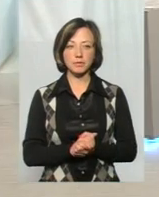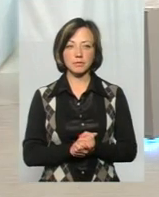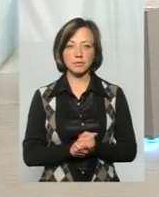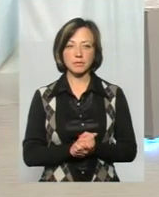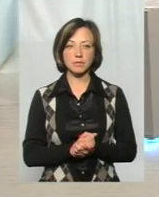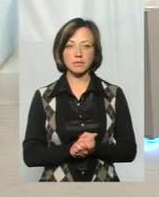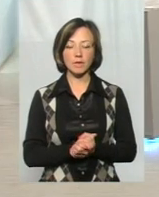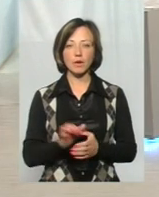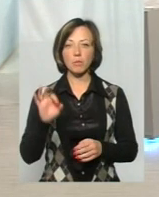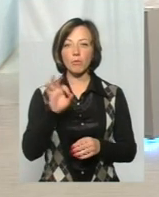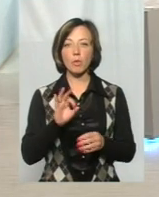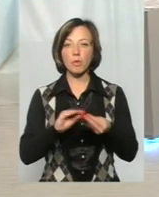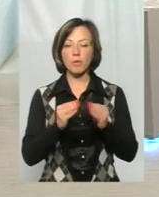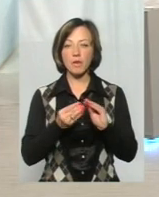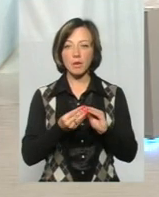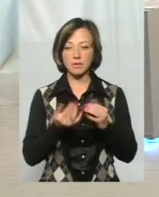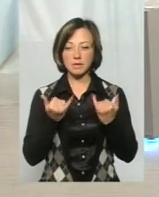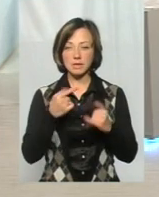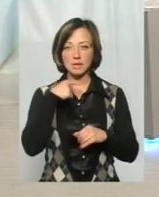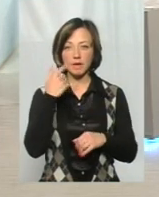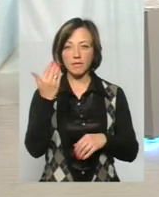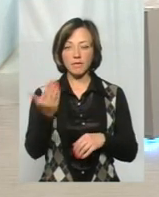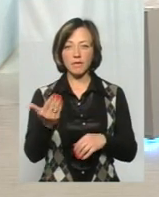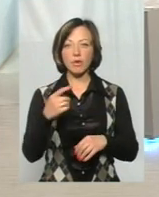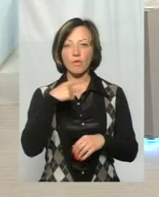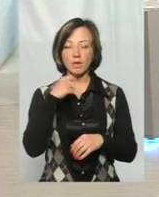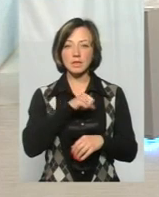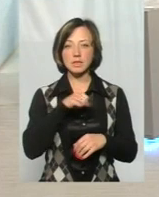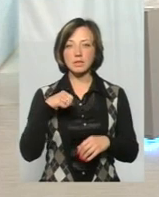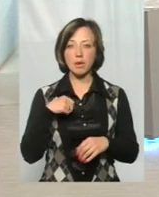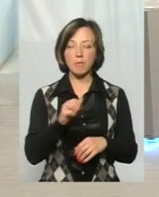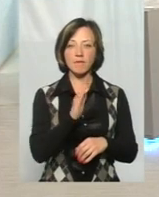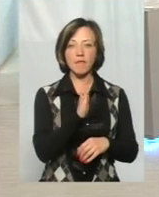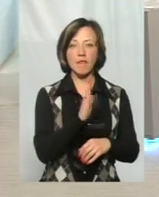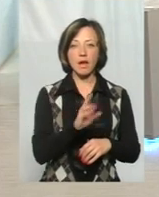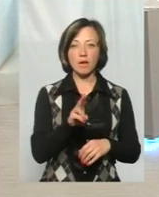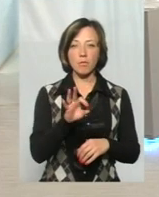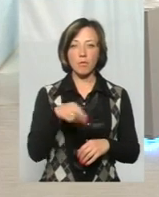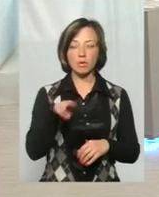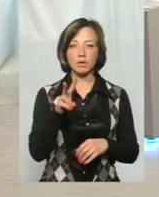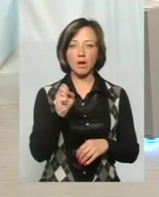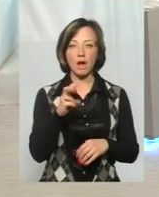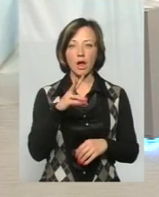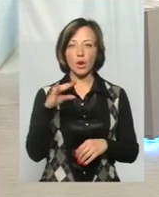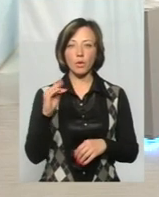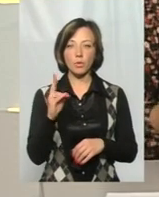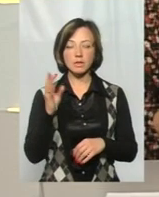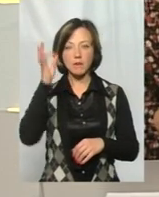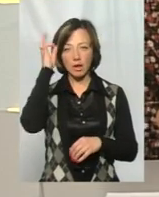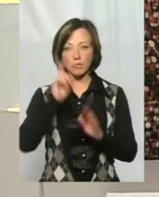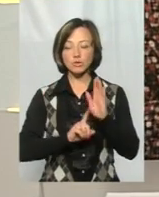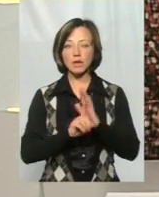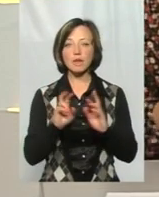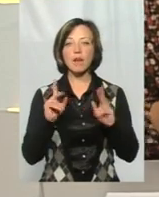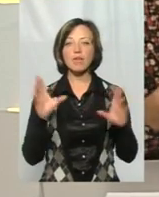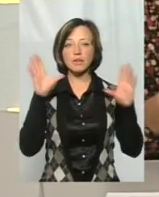Про ці проблеми, які зауважили тільки що ви, говорить і сам Валерій Подкалюк, про якого ми згадували на початку. Як йому